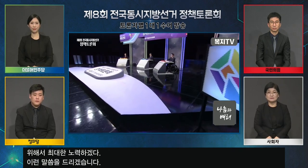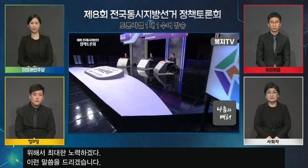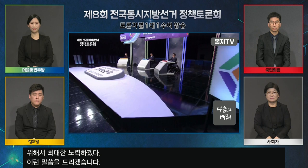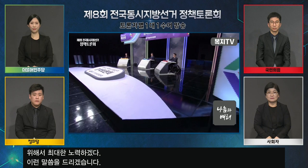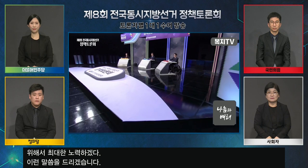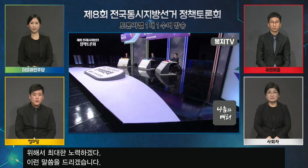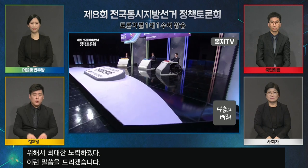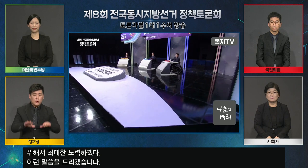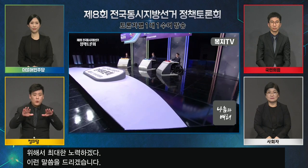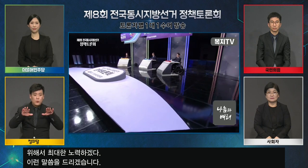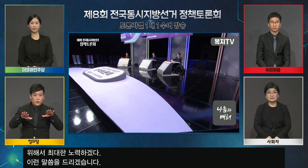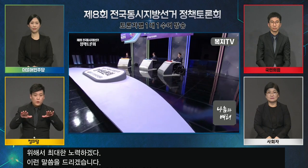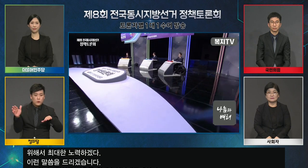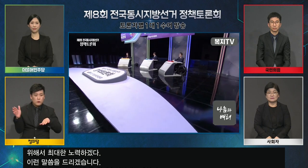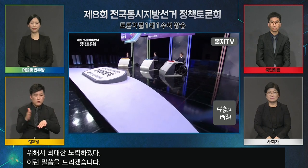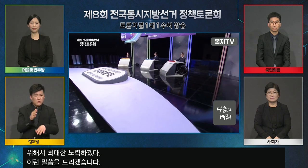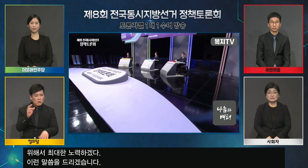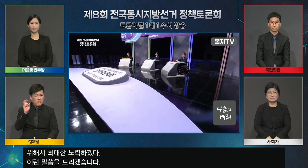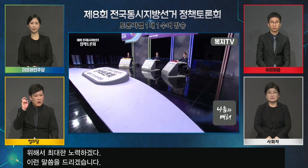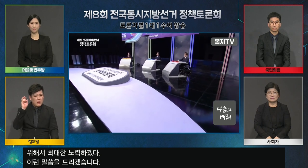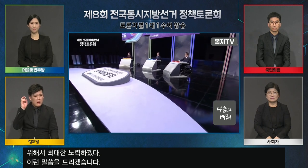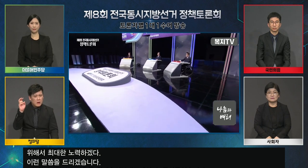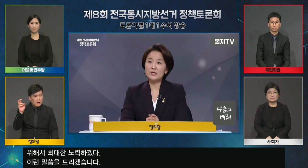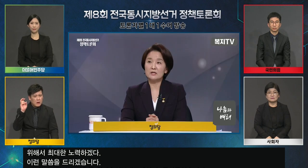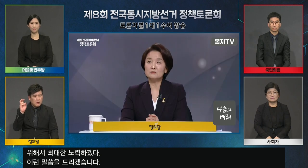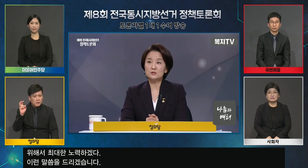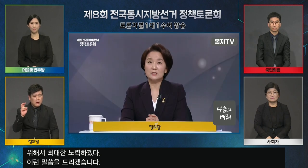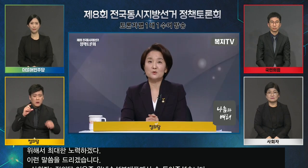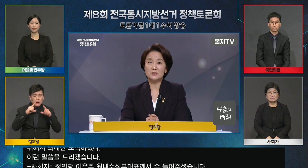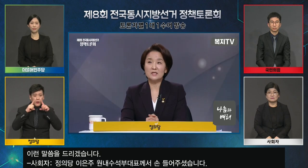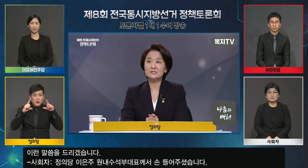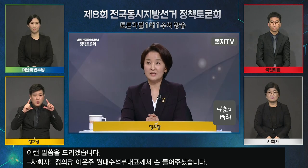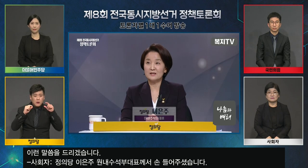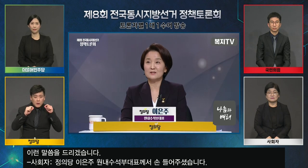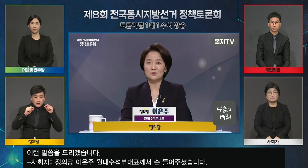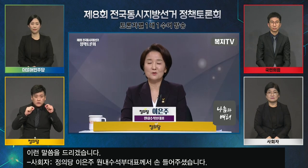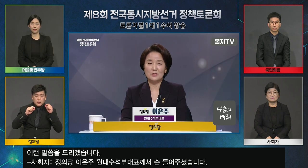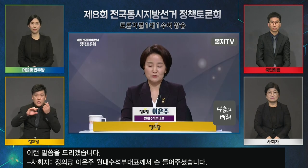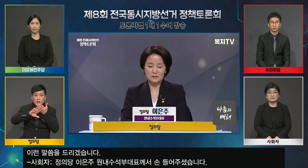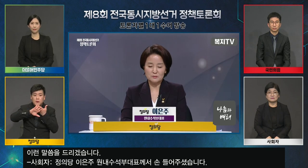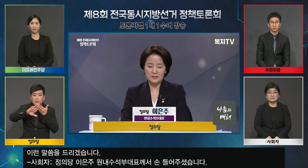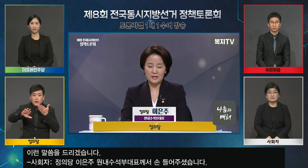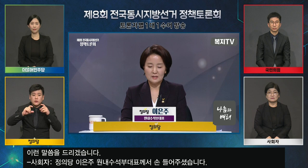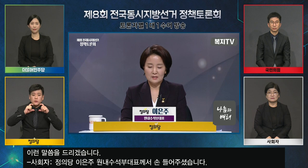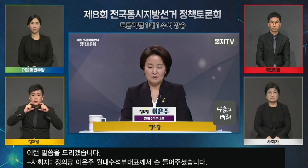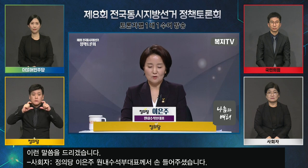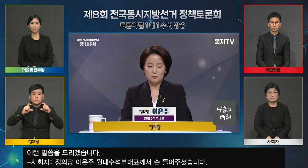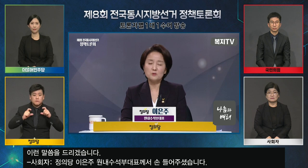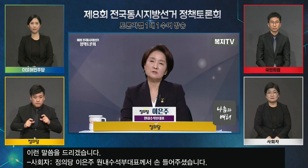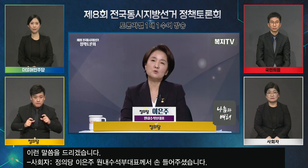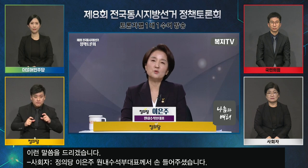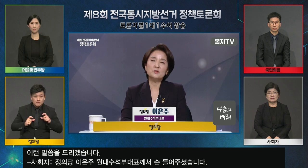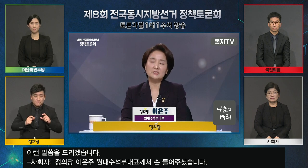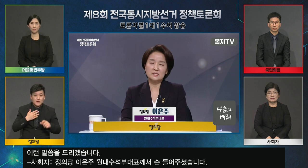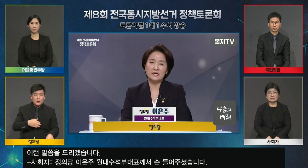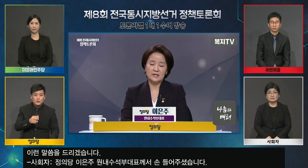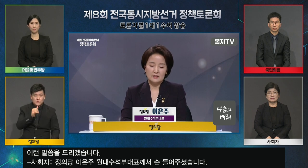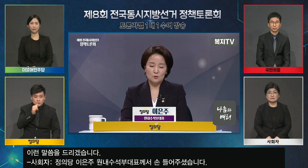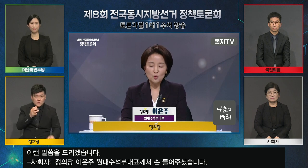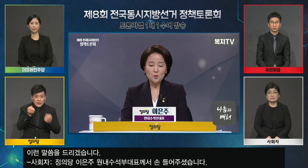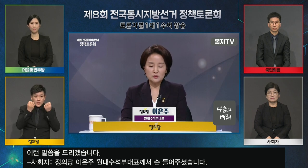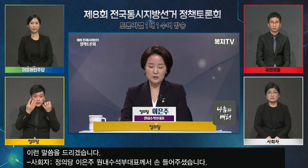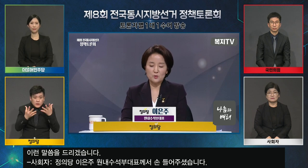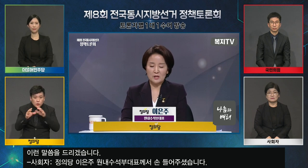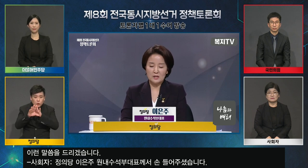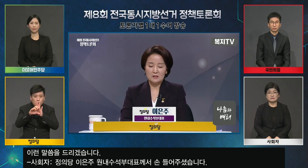오늘부터 아마 마스크 실외 의무 착용이 해지된 걸로 알고 있습니다. 포스트 코로나 시대